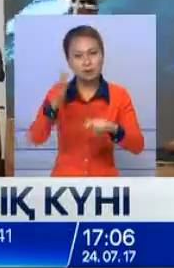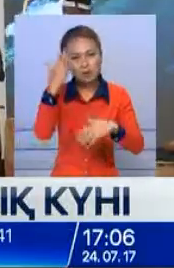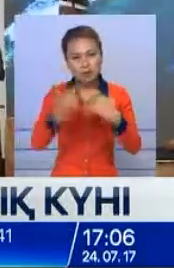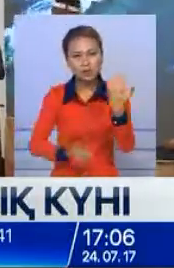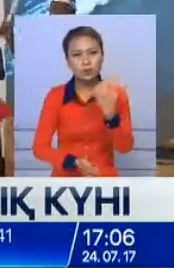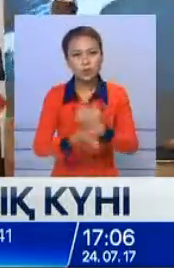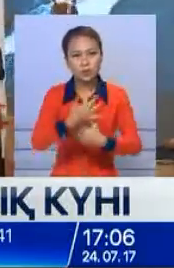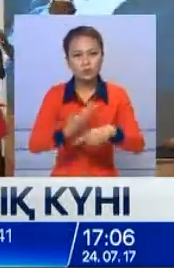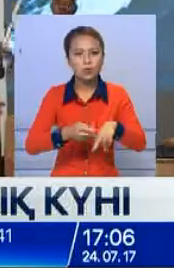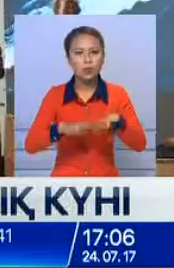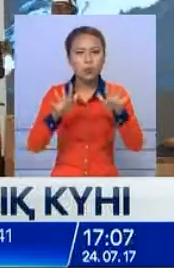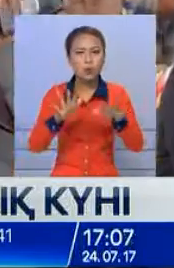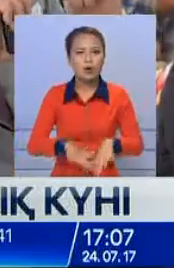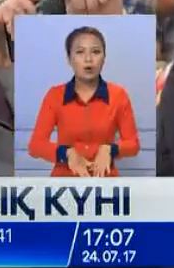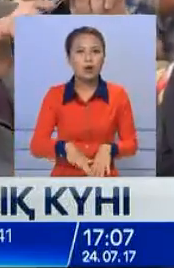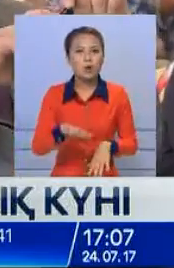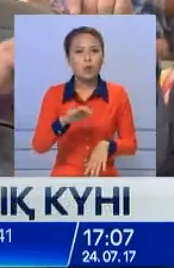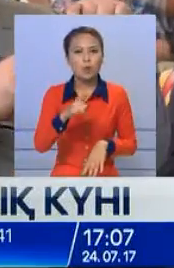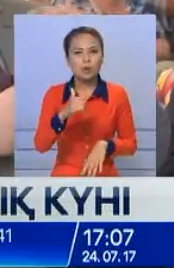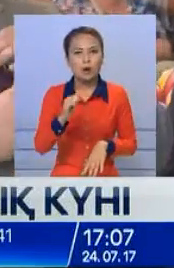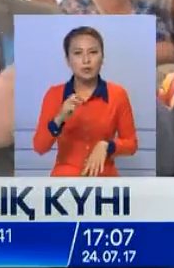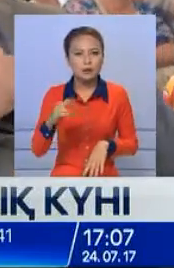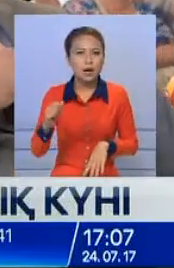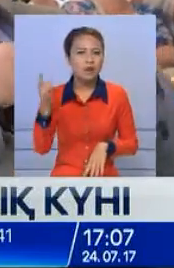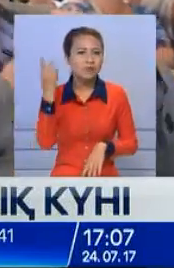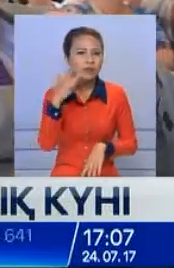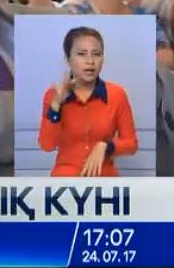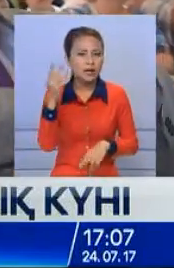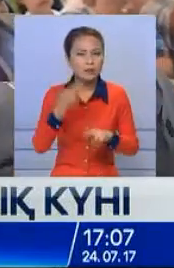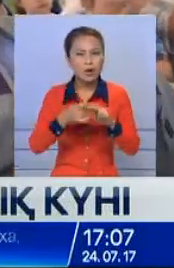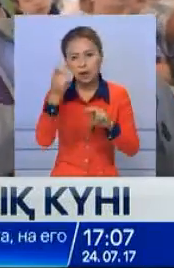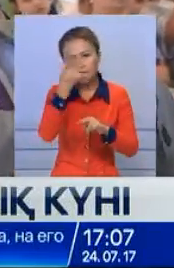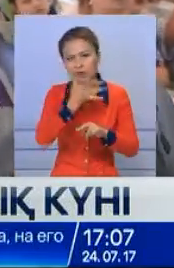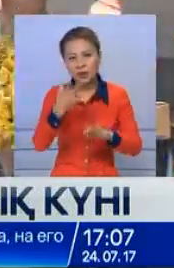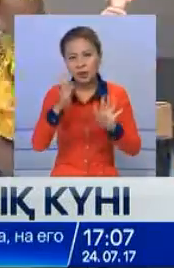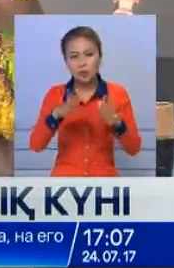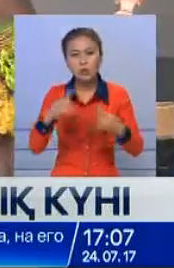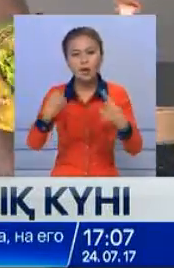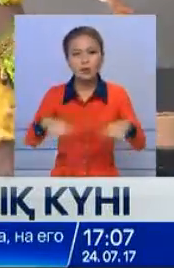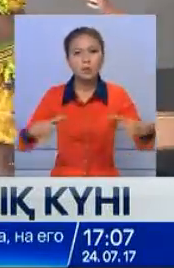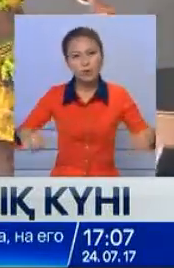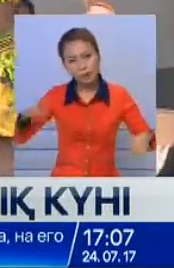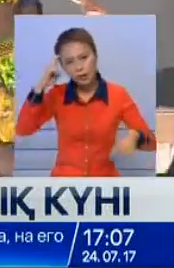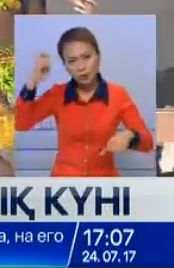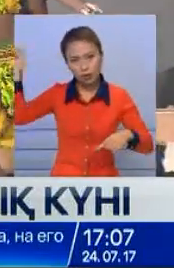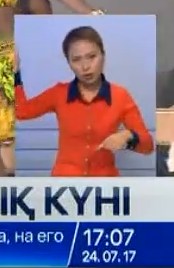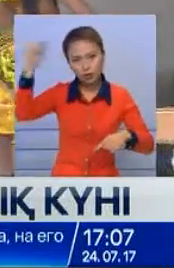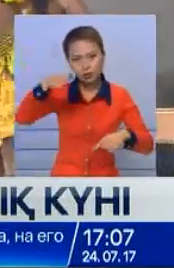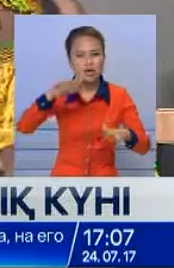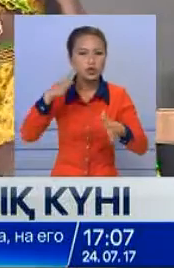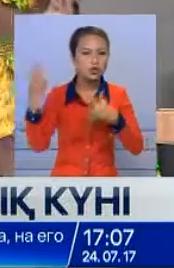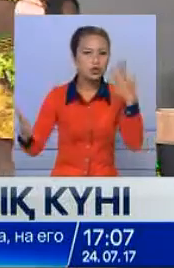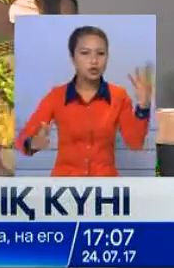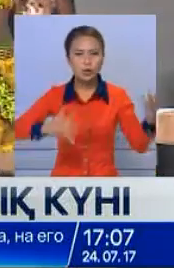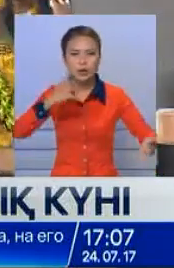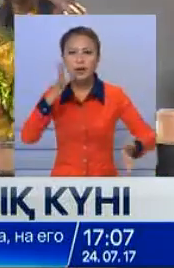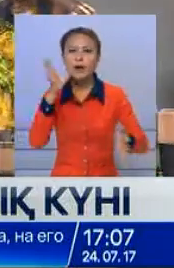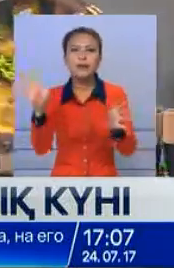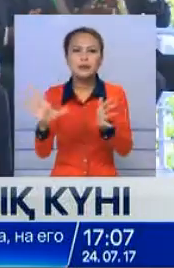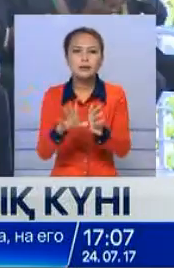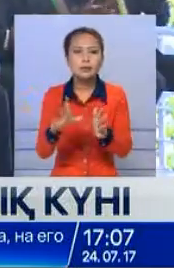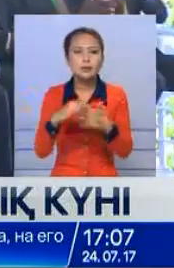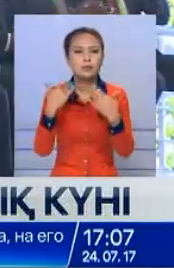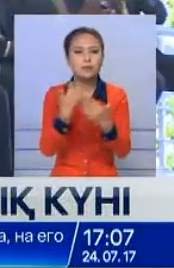оны өндіру және өңдеу жолға қойылмаған. Уганда Африканың өзге мемлекеттері секілді күн және желден электр қуатын алуға басымдық